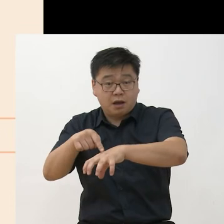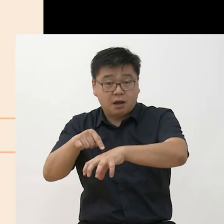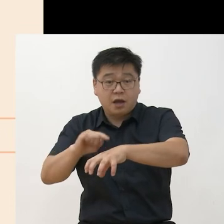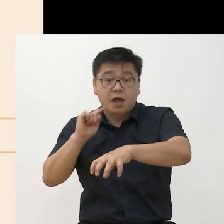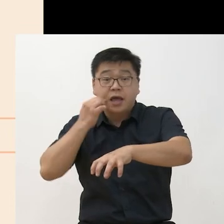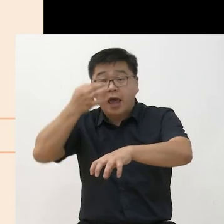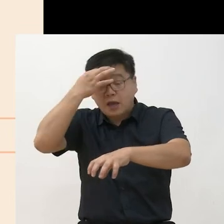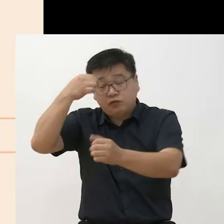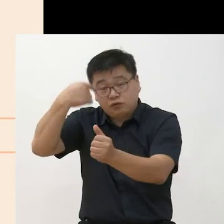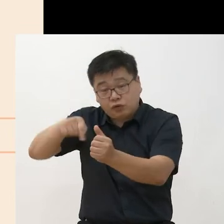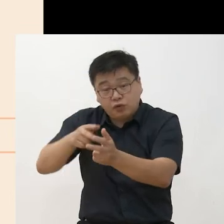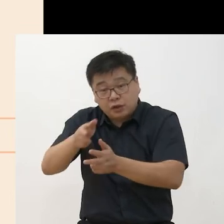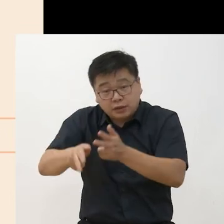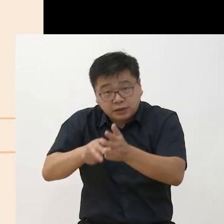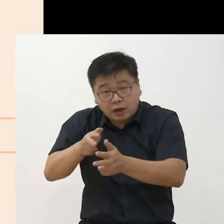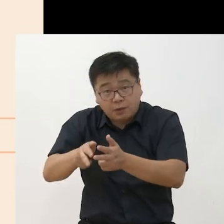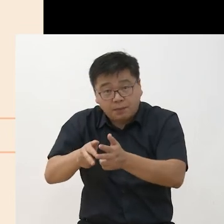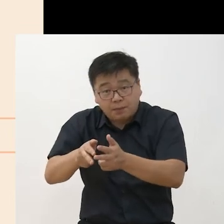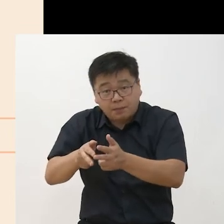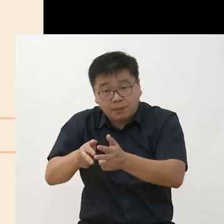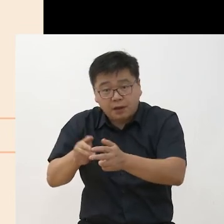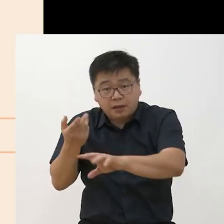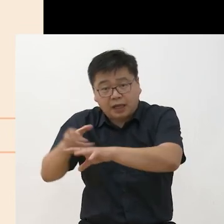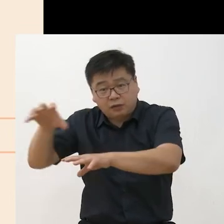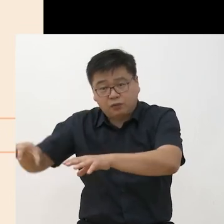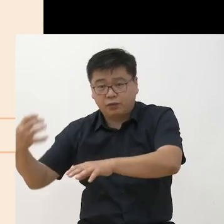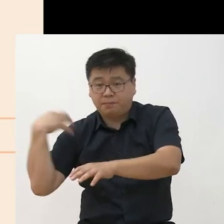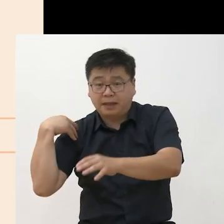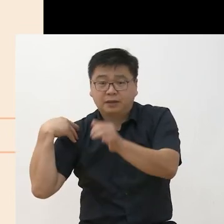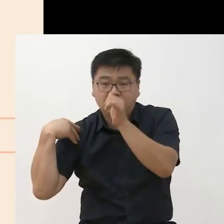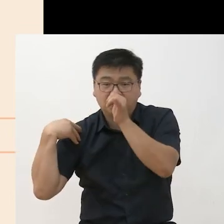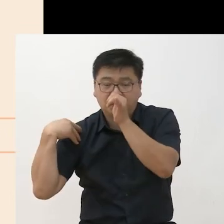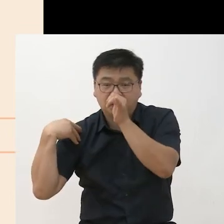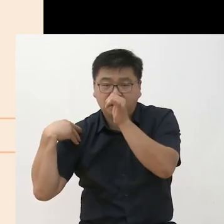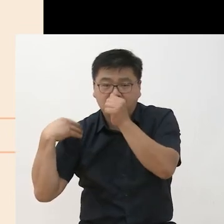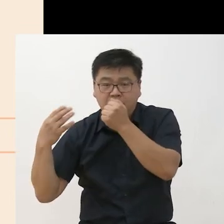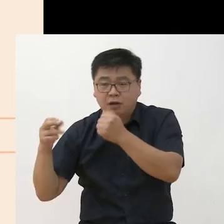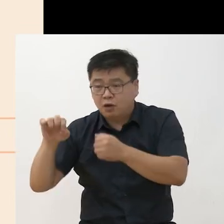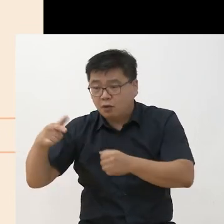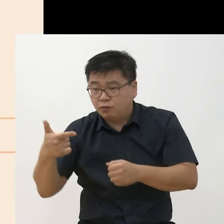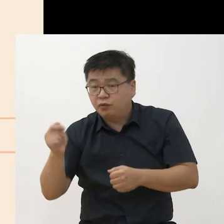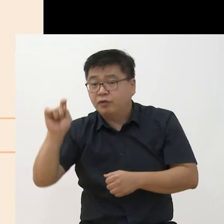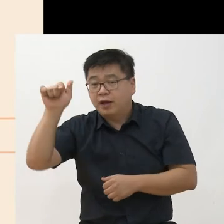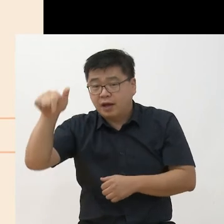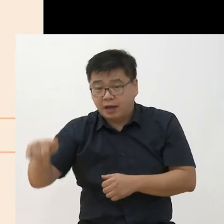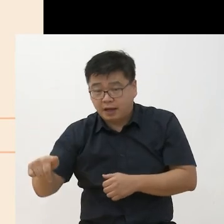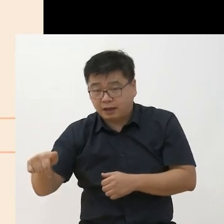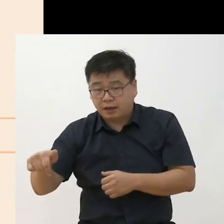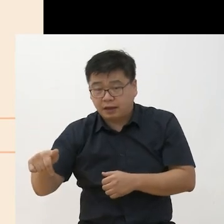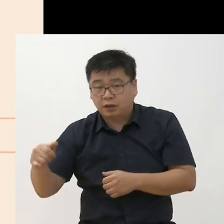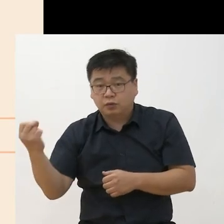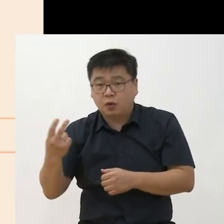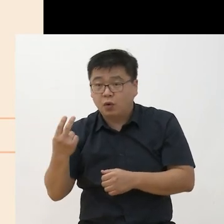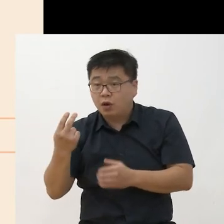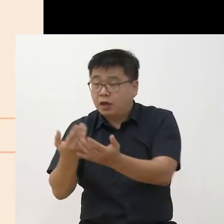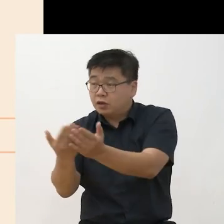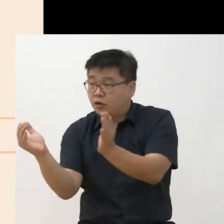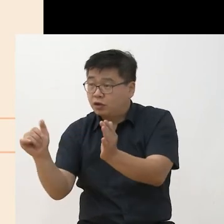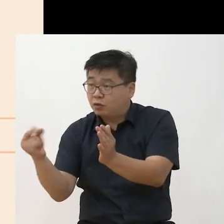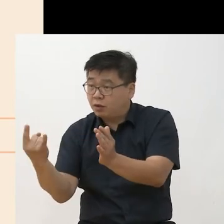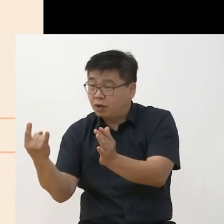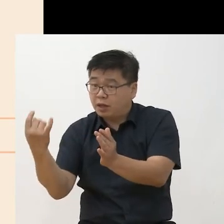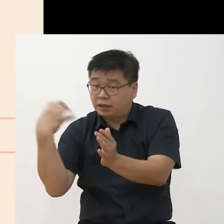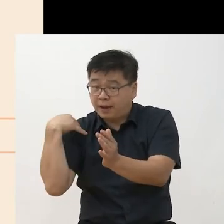예술교육 사업 등 다른 기관에서 주관하는 사업들이 문학 분야나 시각예술 분야는 이미 진행이 많이 되고